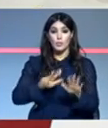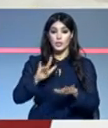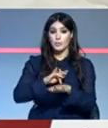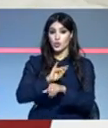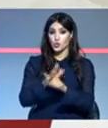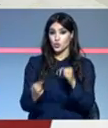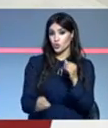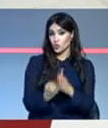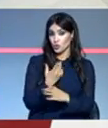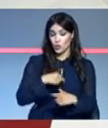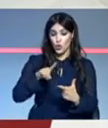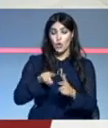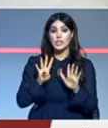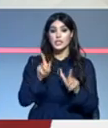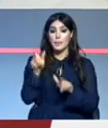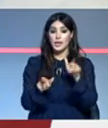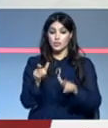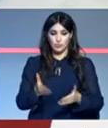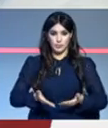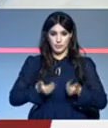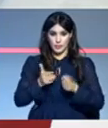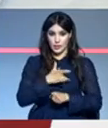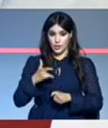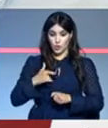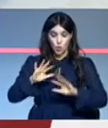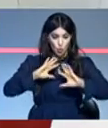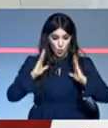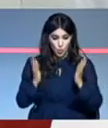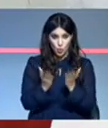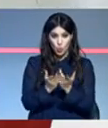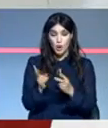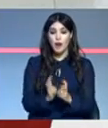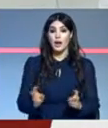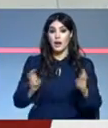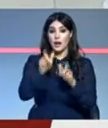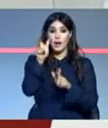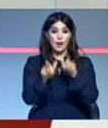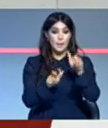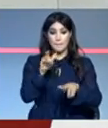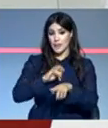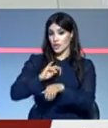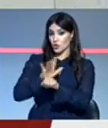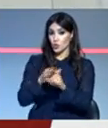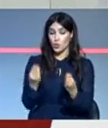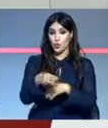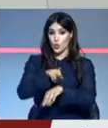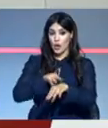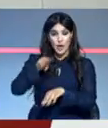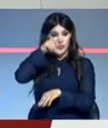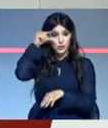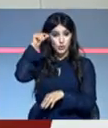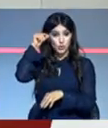كرونا وتسعه الشفاء وباحتساب الحالات الجديده فقد ارتفع العدد الجملي للاصابات بولايه سيدي بوزيد